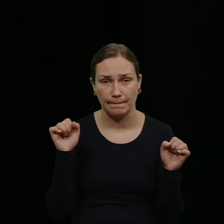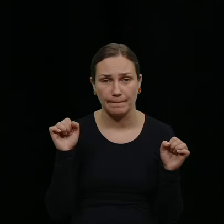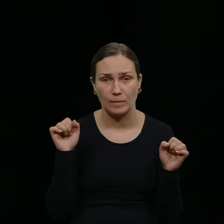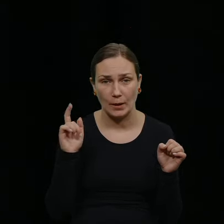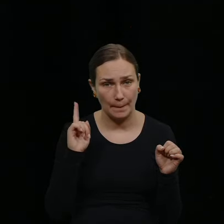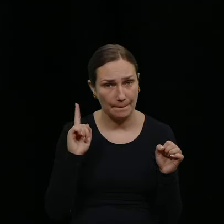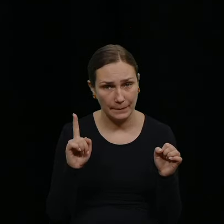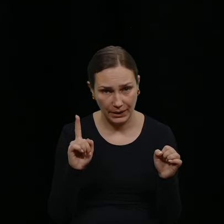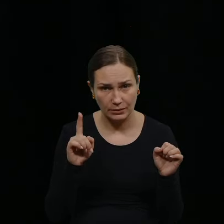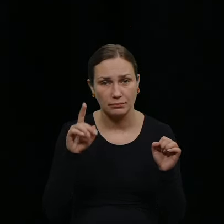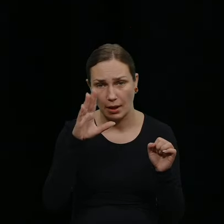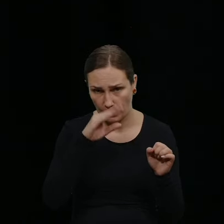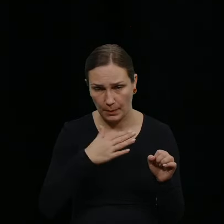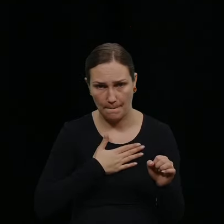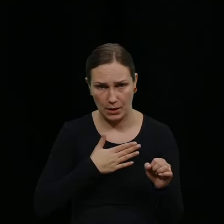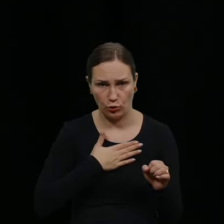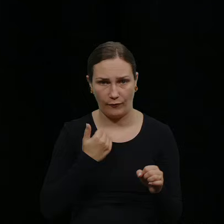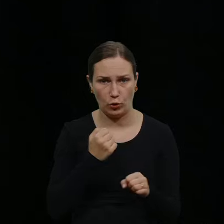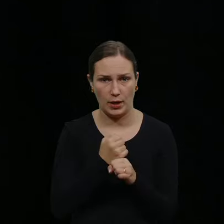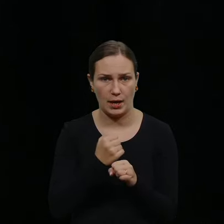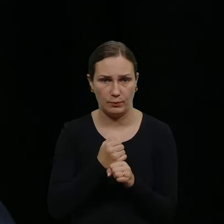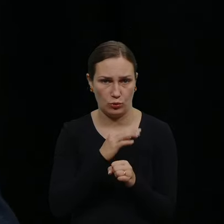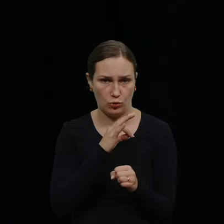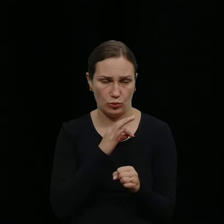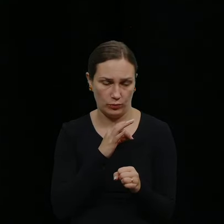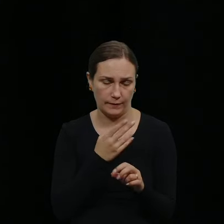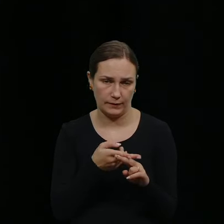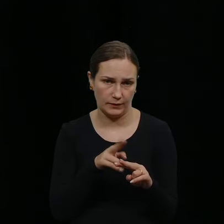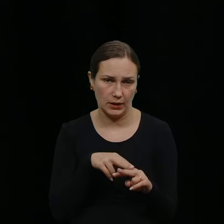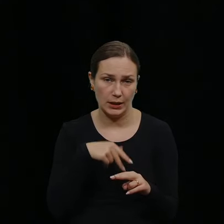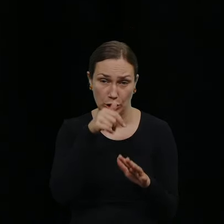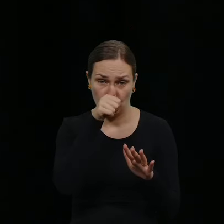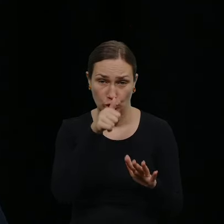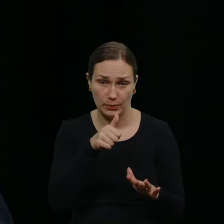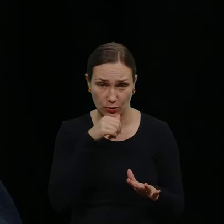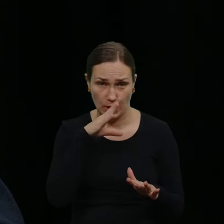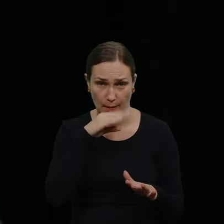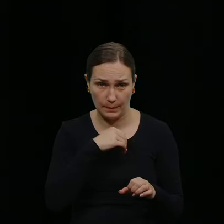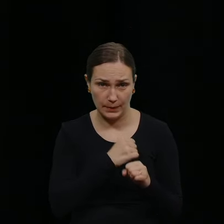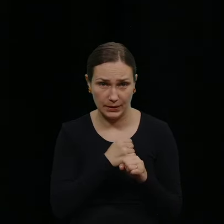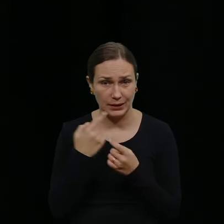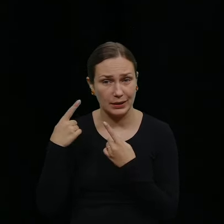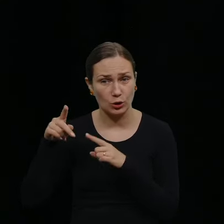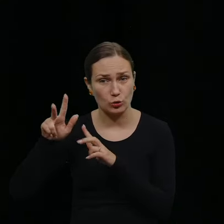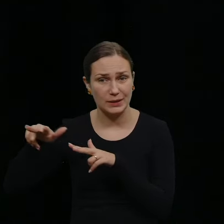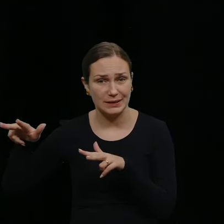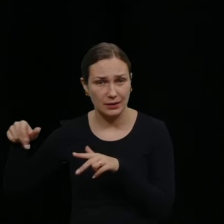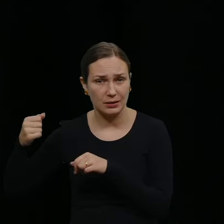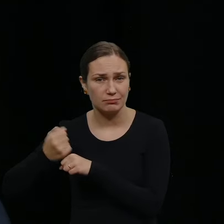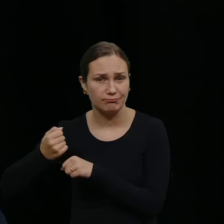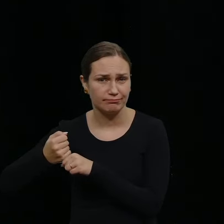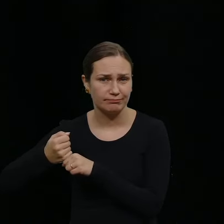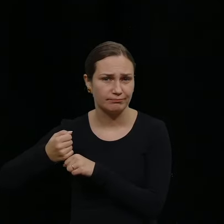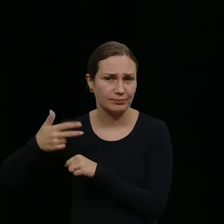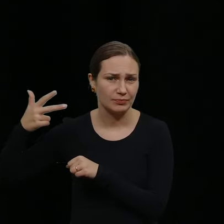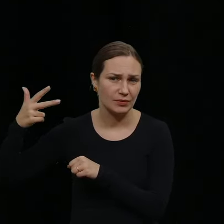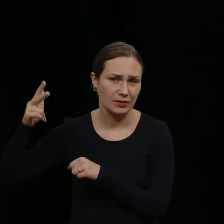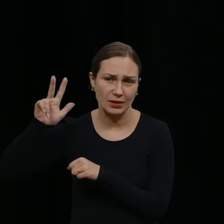sakoma, tikrai tai yra mano darbo nuopilnas, nes per pusę metų mes padarėm tai, ką kitos ministerijos darė